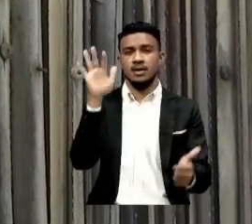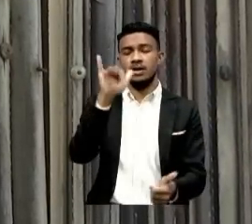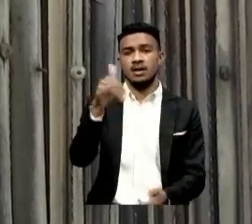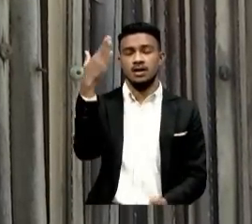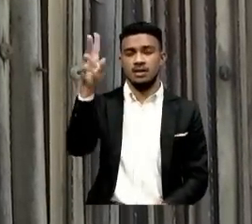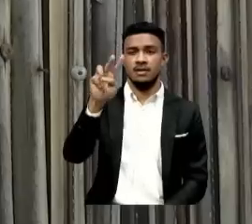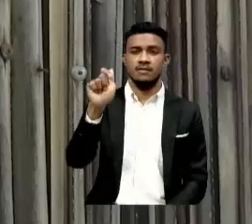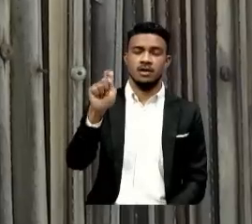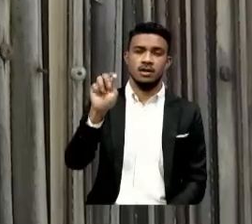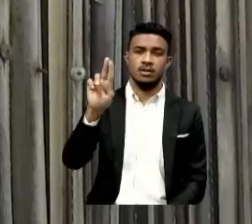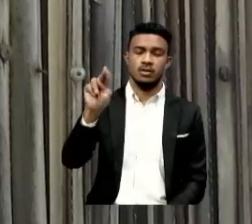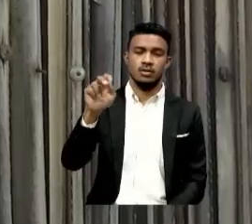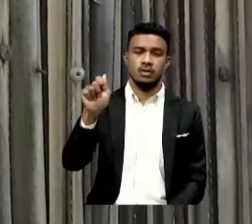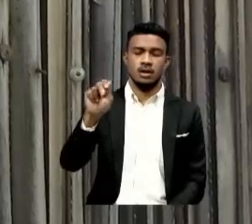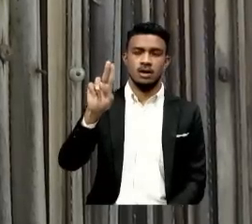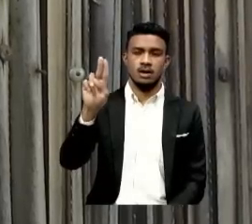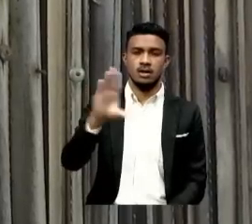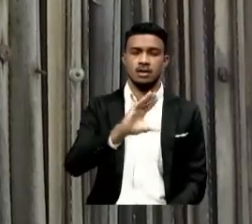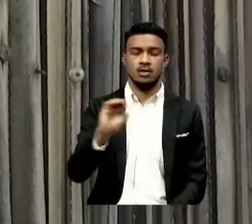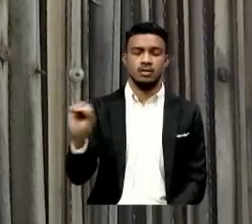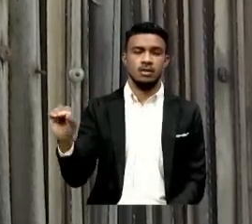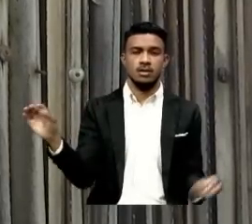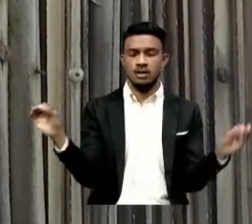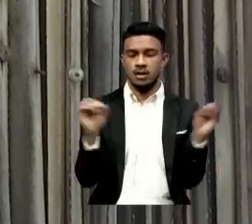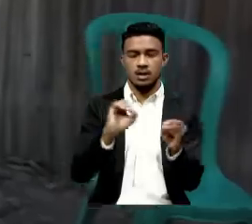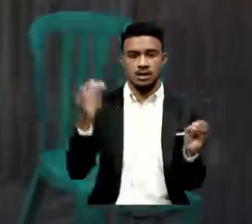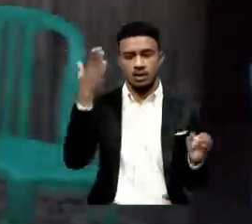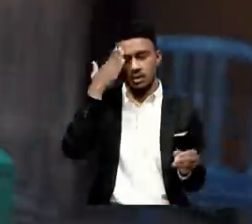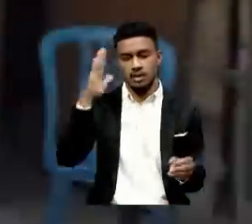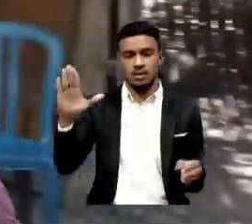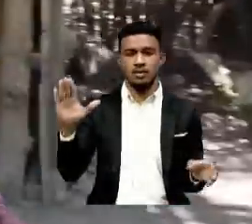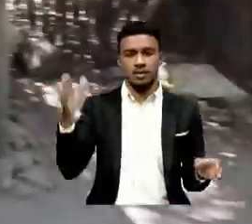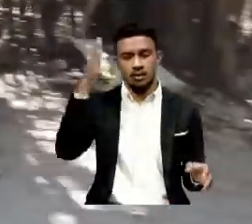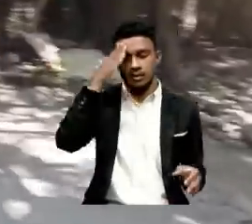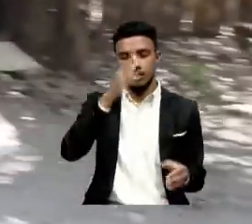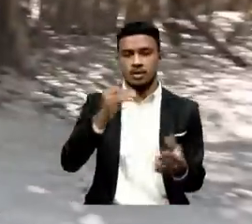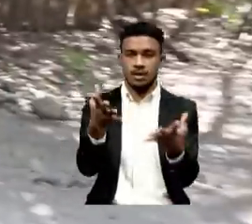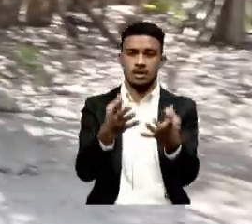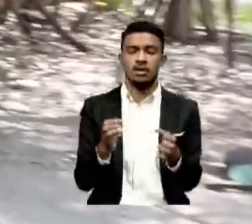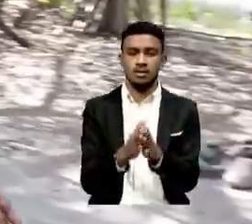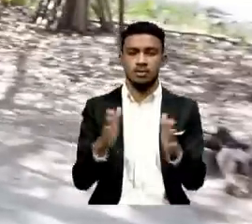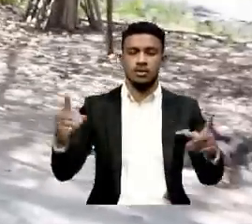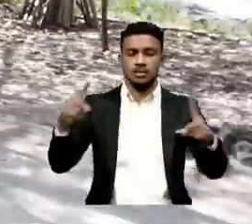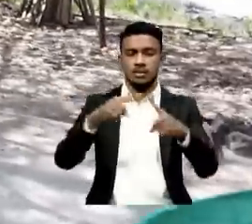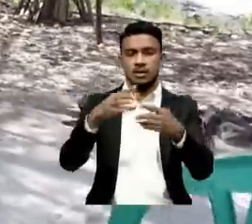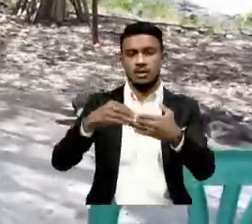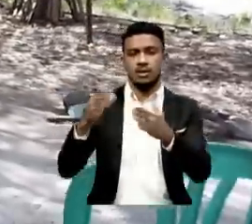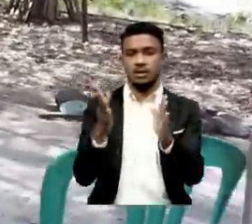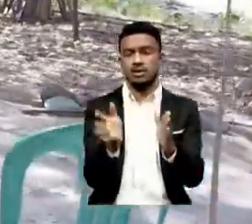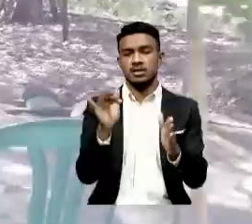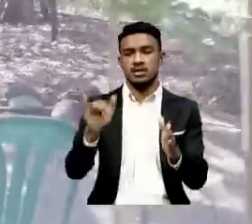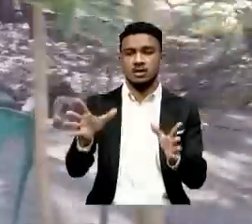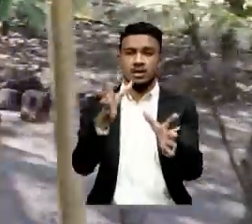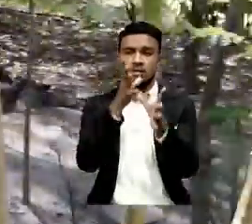vatunau suku vatuvou la ia hanuin no hakarak nebebot ba ukunen sira mebe avô